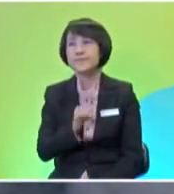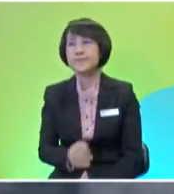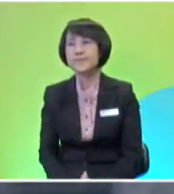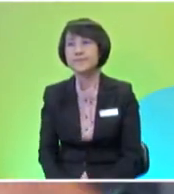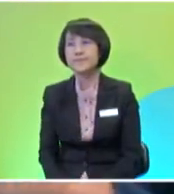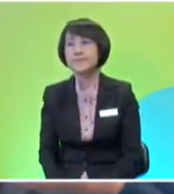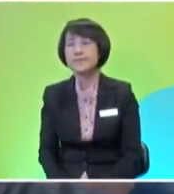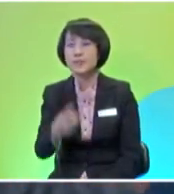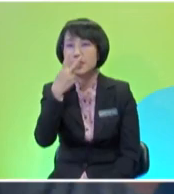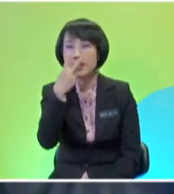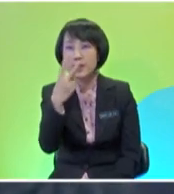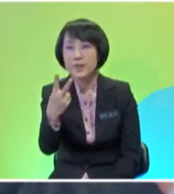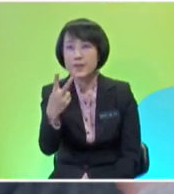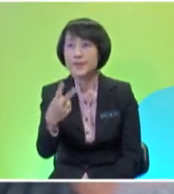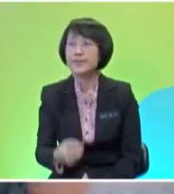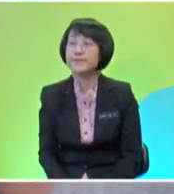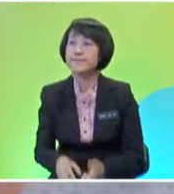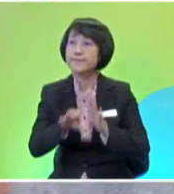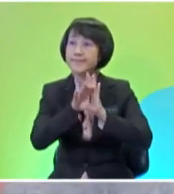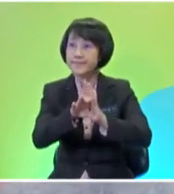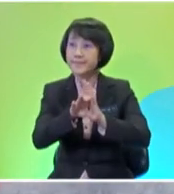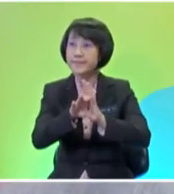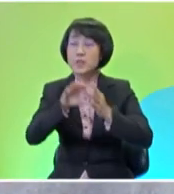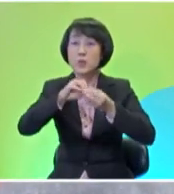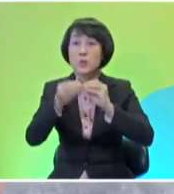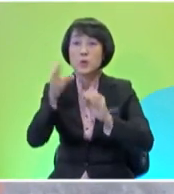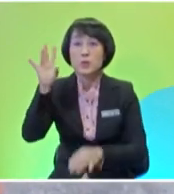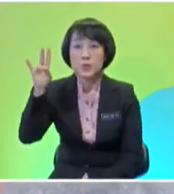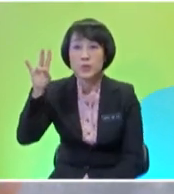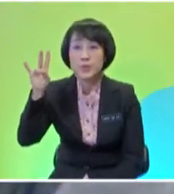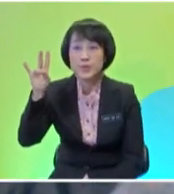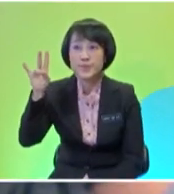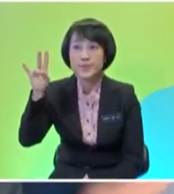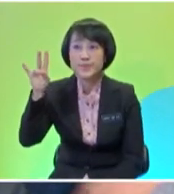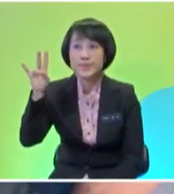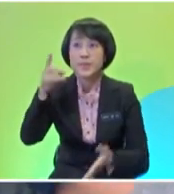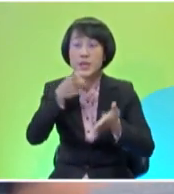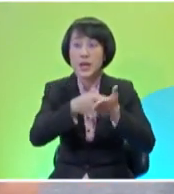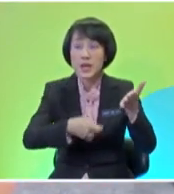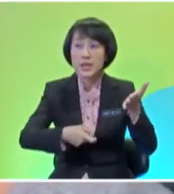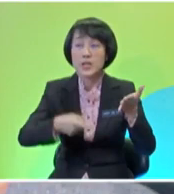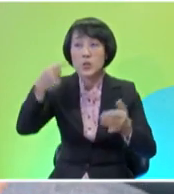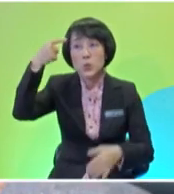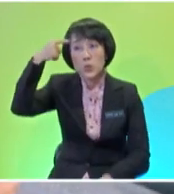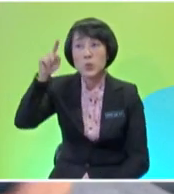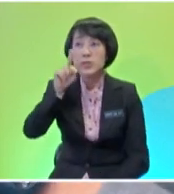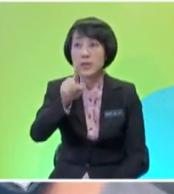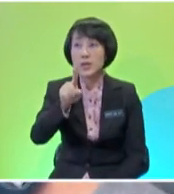kalau kita lihat contohnya di nombor 7. Aha, ya. harga bagi satu bot lekap